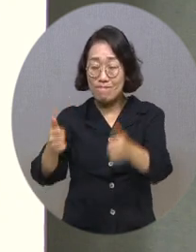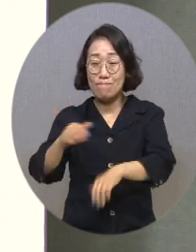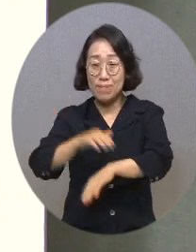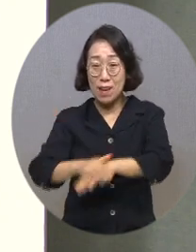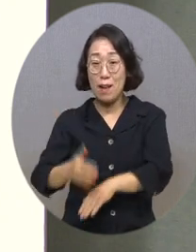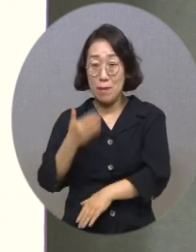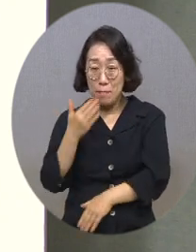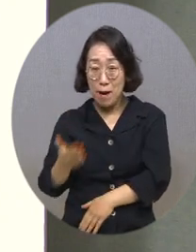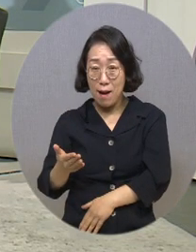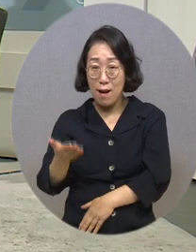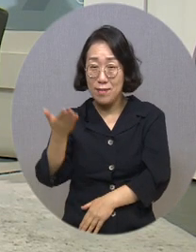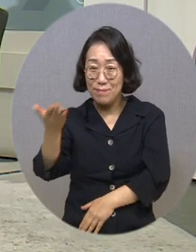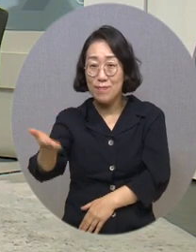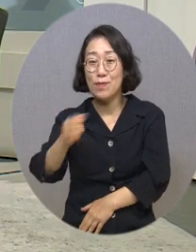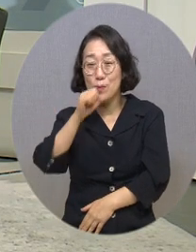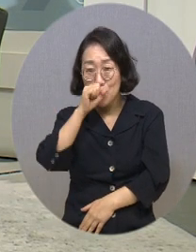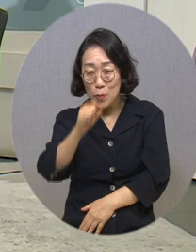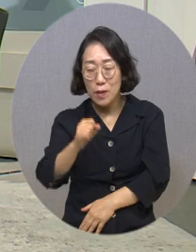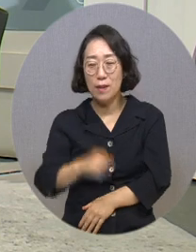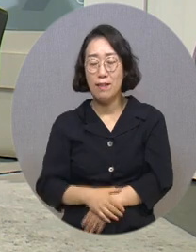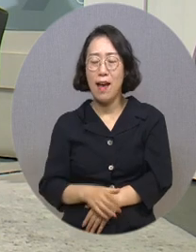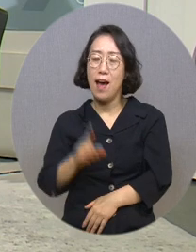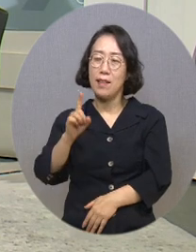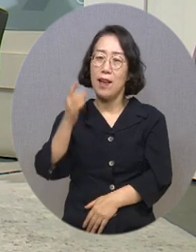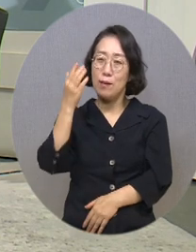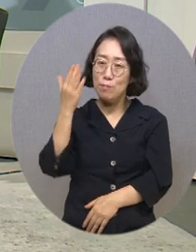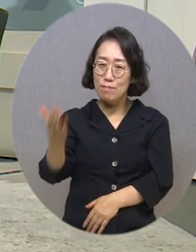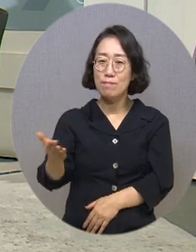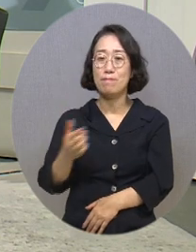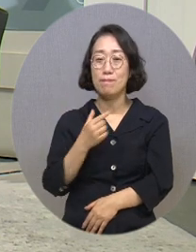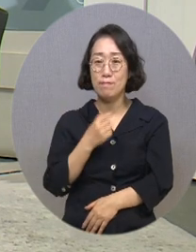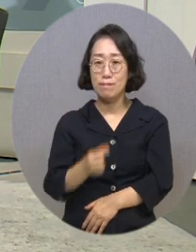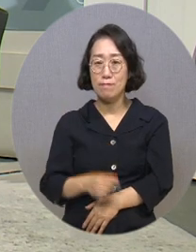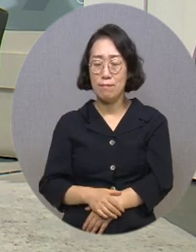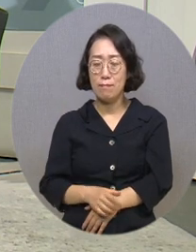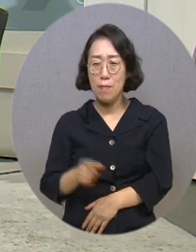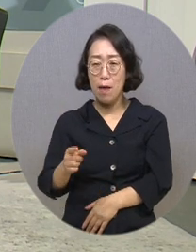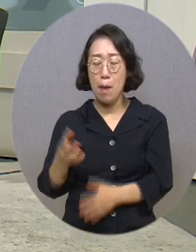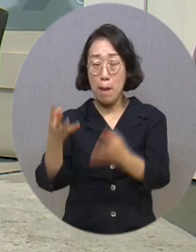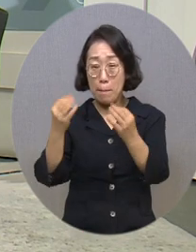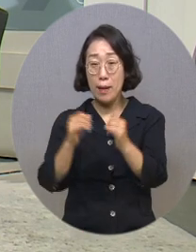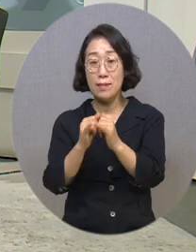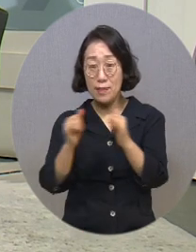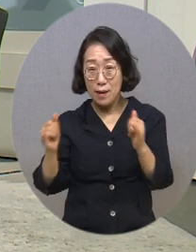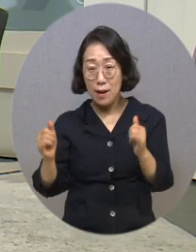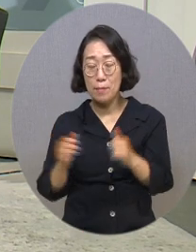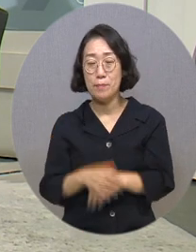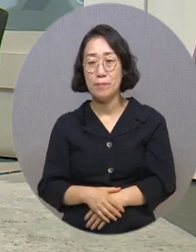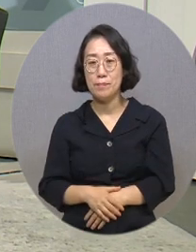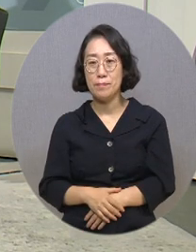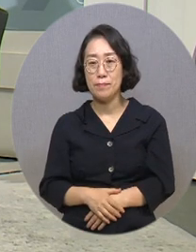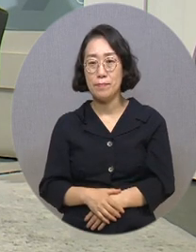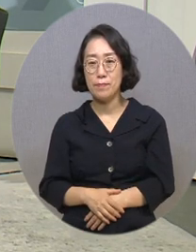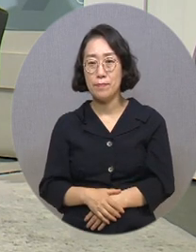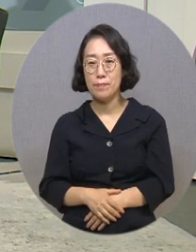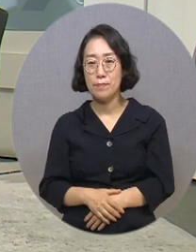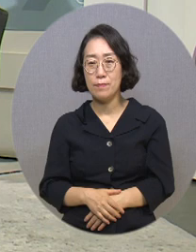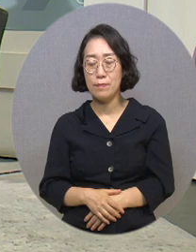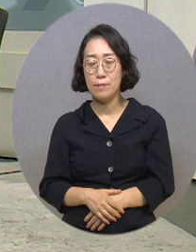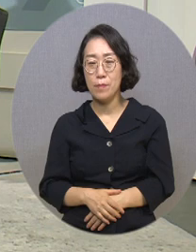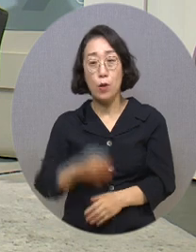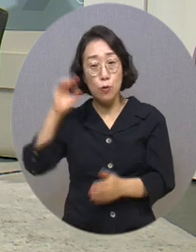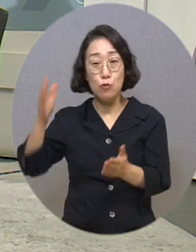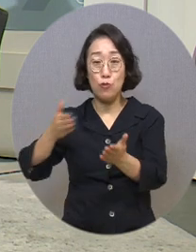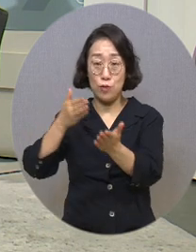예. 굉장히 좋으시겠는데 예. 제가 하나 여쭤보고 싶은 건, 그렇게 많은 분들에게 그런 블로그